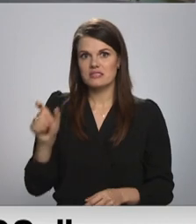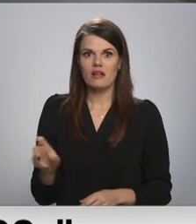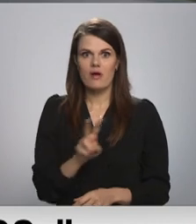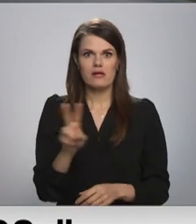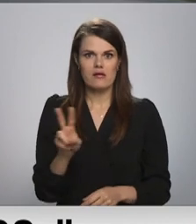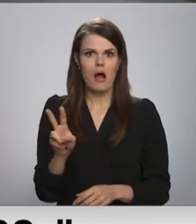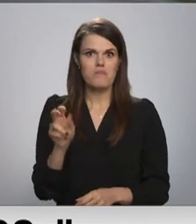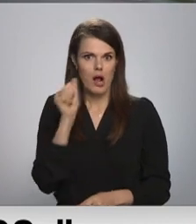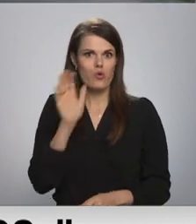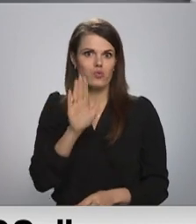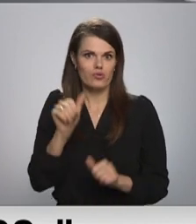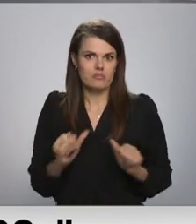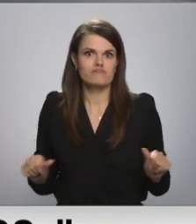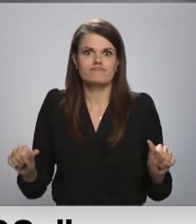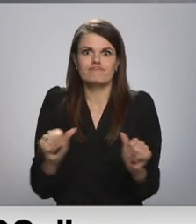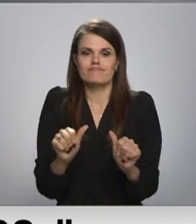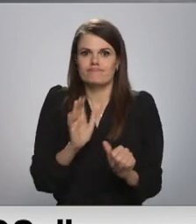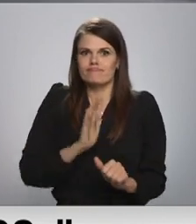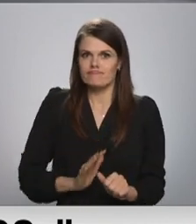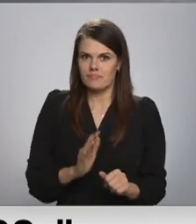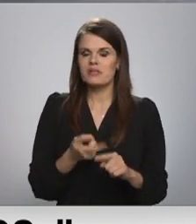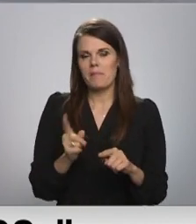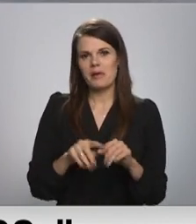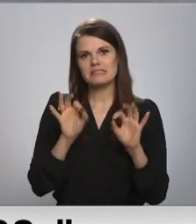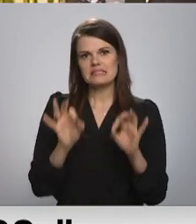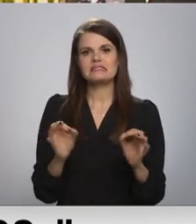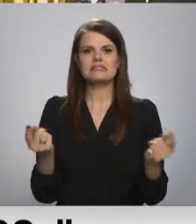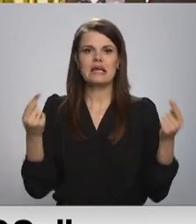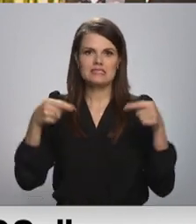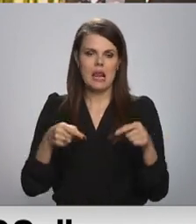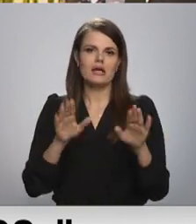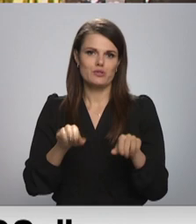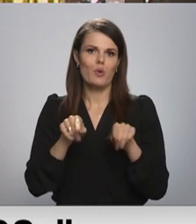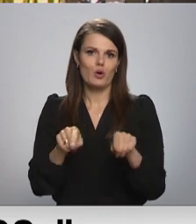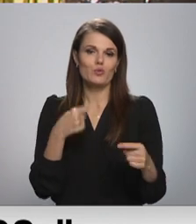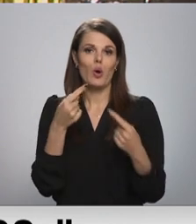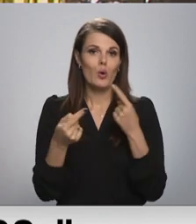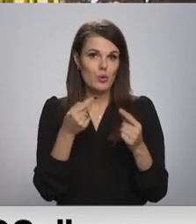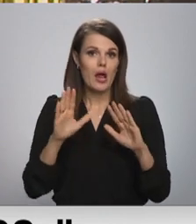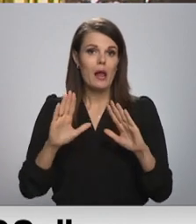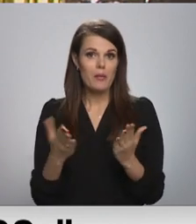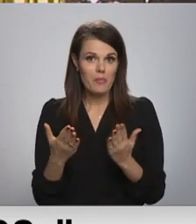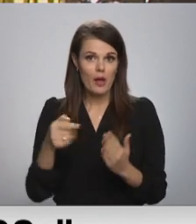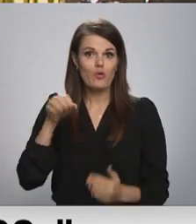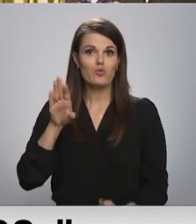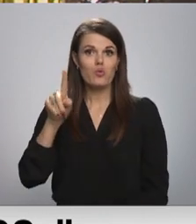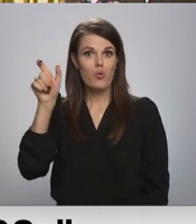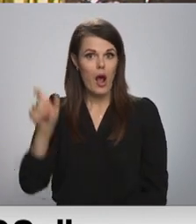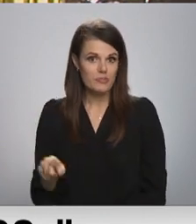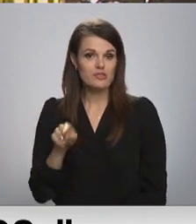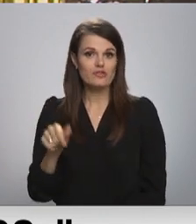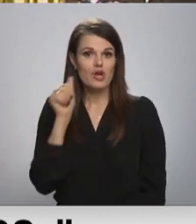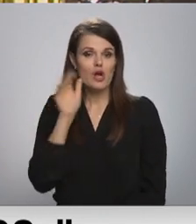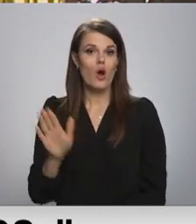veidā ierobežota, un tad mēs sapratām, ka ir īstais laiks par to runāt. Bet Toms Grēviņš labdarības maratona laiku pavadīs